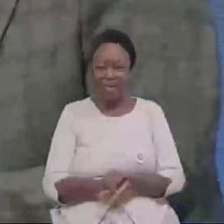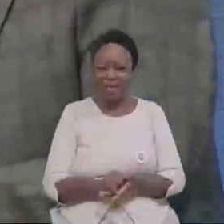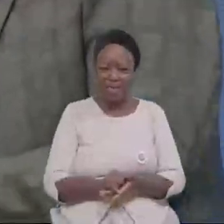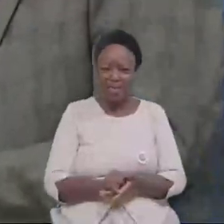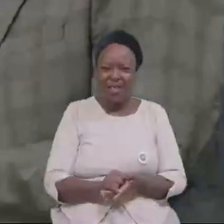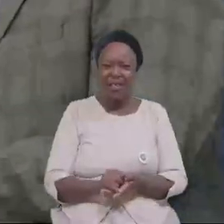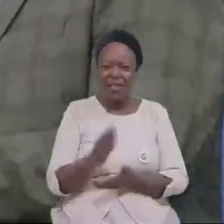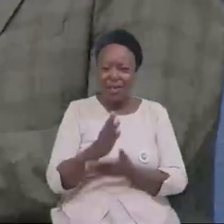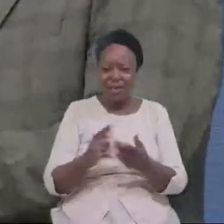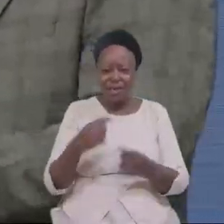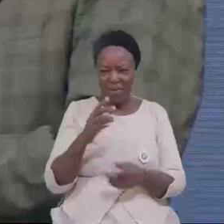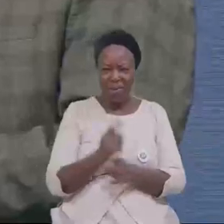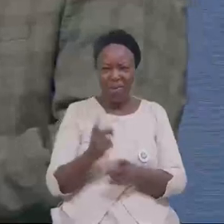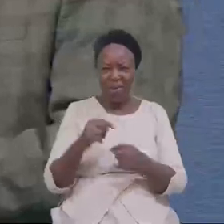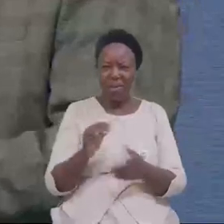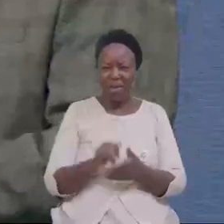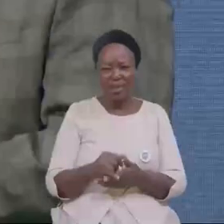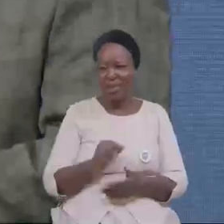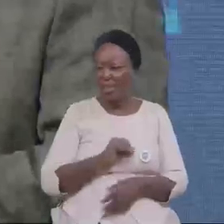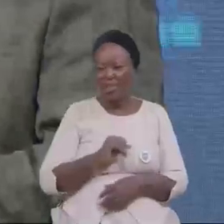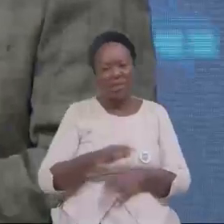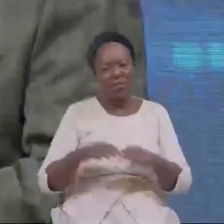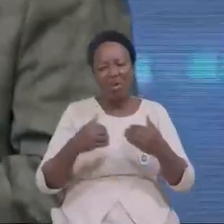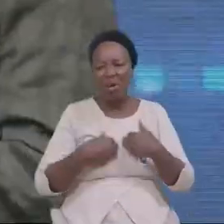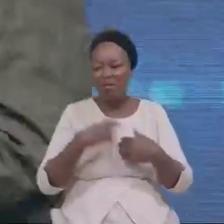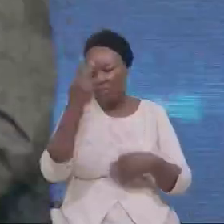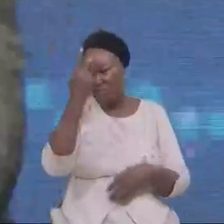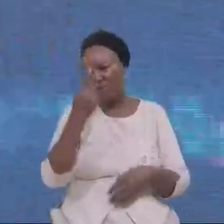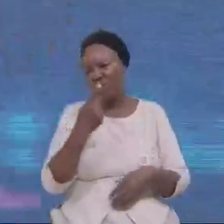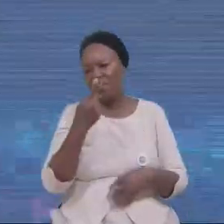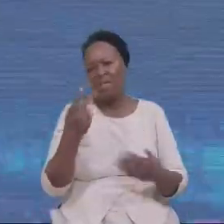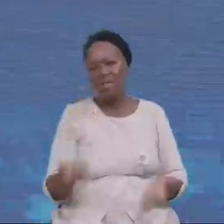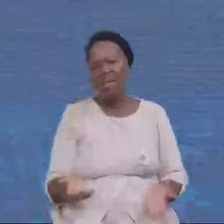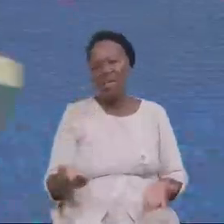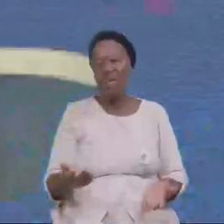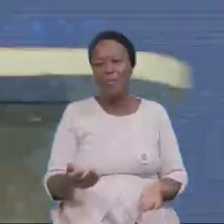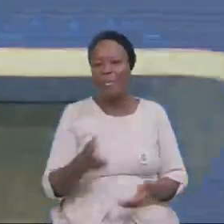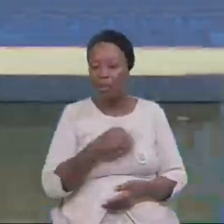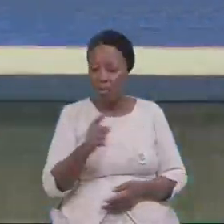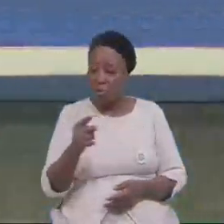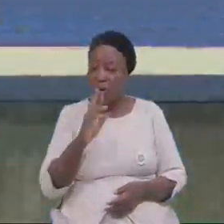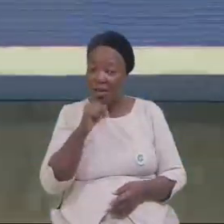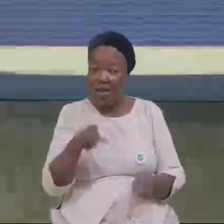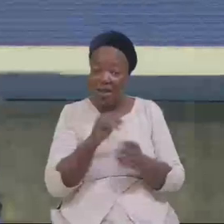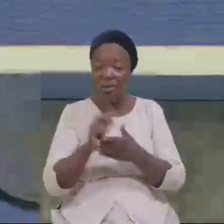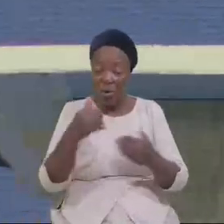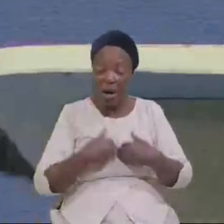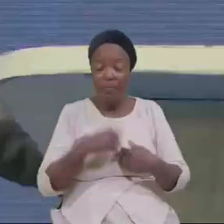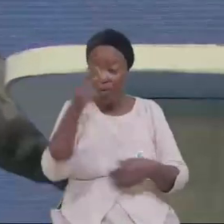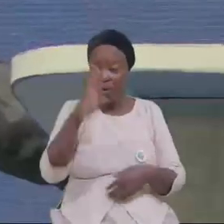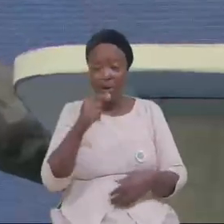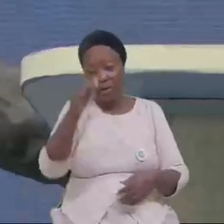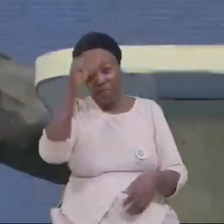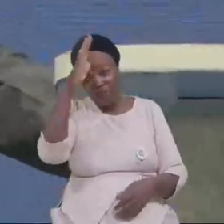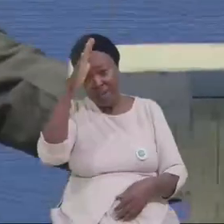Quelqu'un dit, oh, je suis là, j'ai un orphelin. Tu n'es pas un orphelin. Tu as Dieu le Père. Tu n'es pas un orphelin.